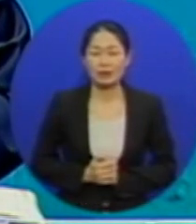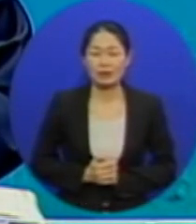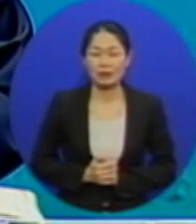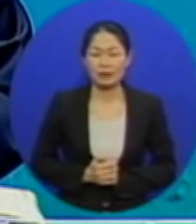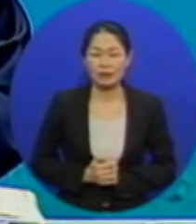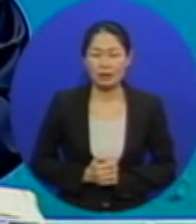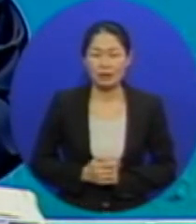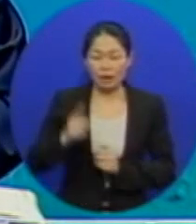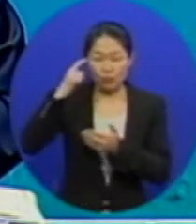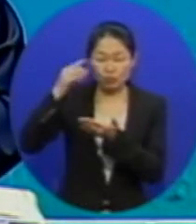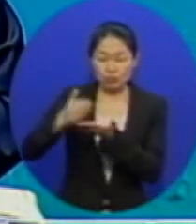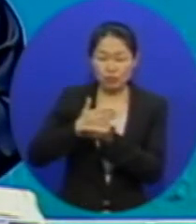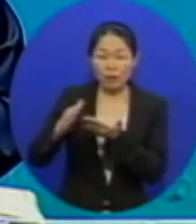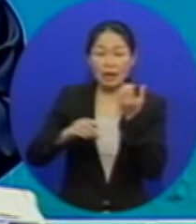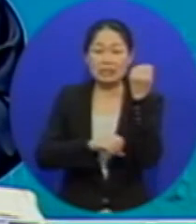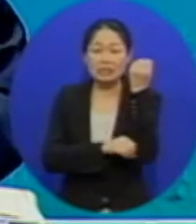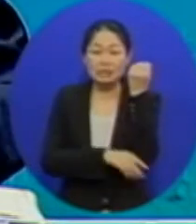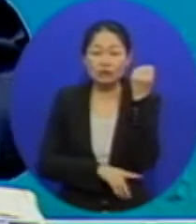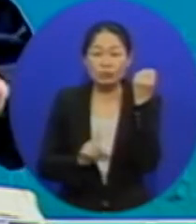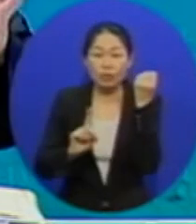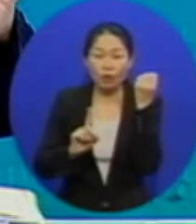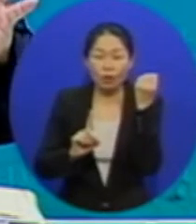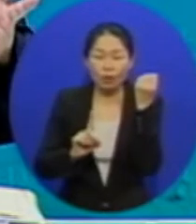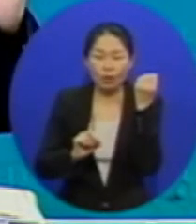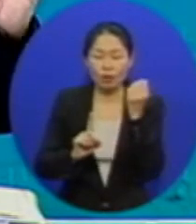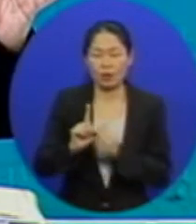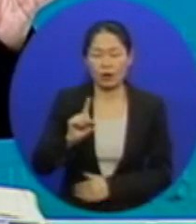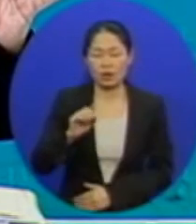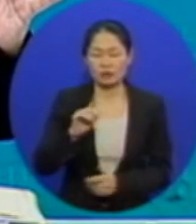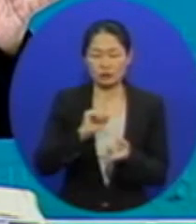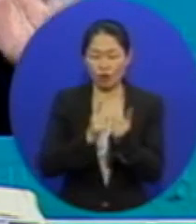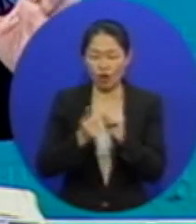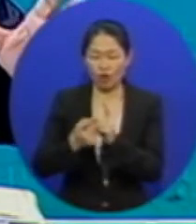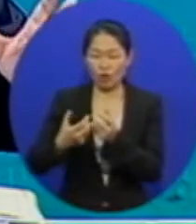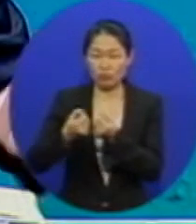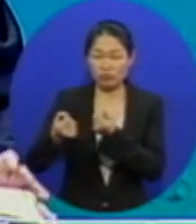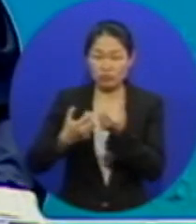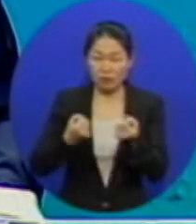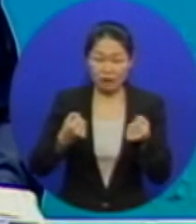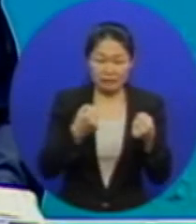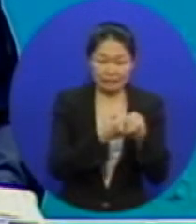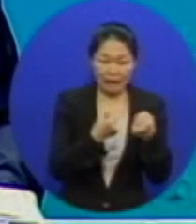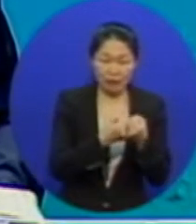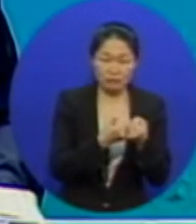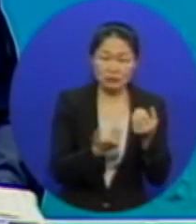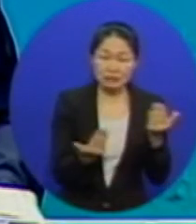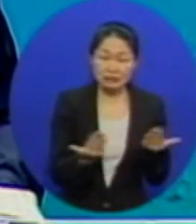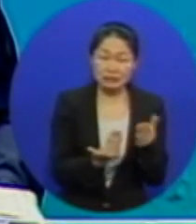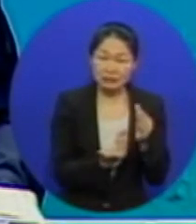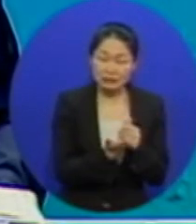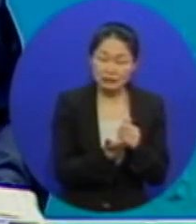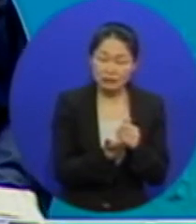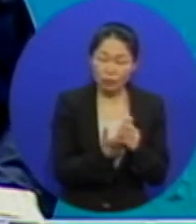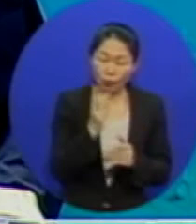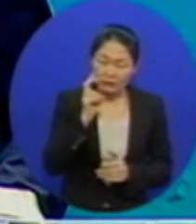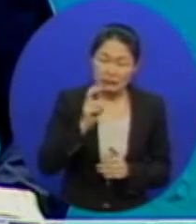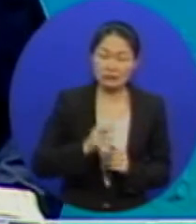분비를 기준은 하나에요 서로 분열되고 싸우고 하는 일은 혹시 일어나지 않을까